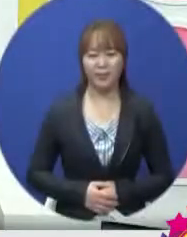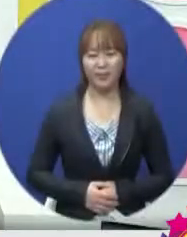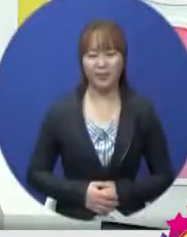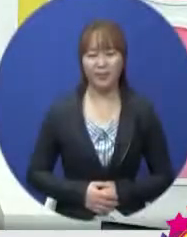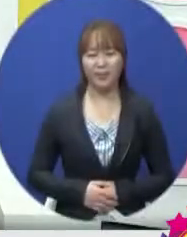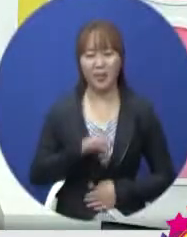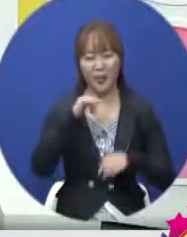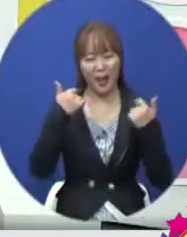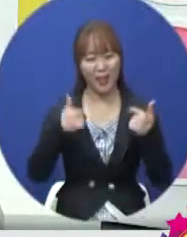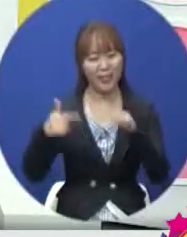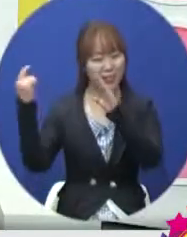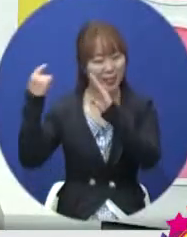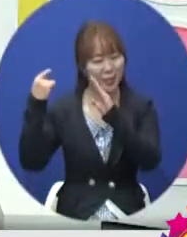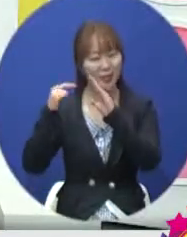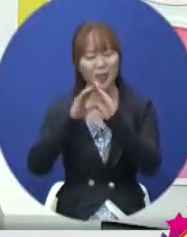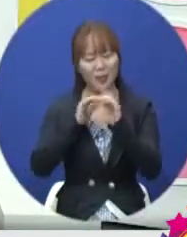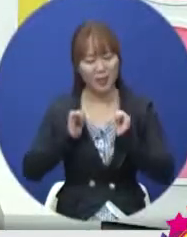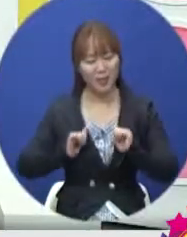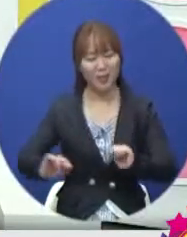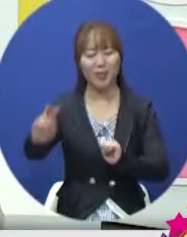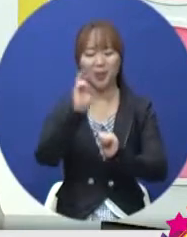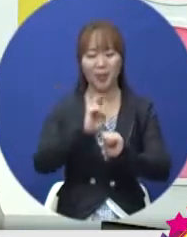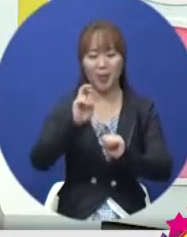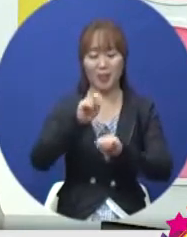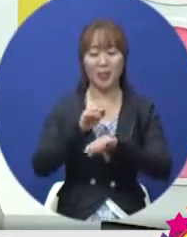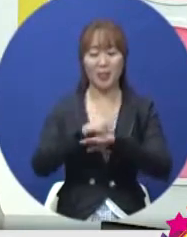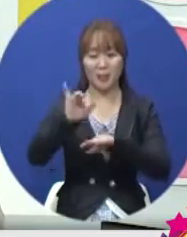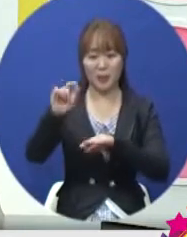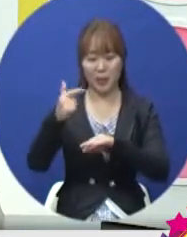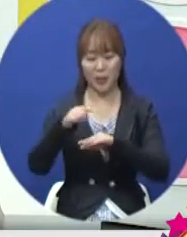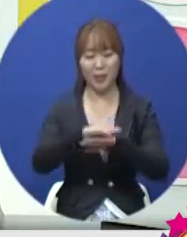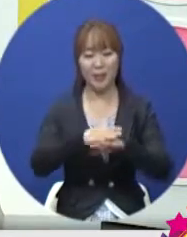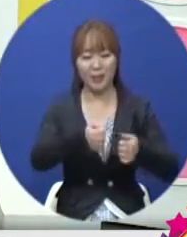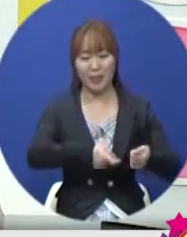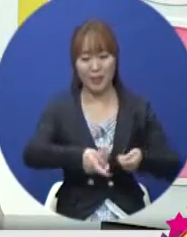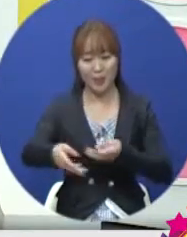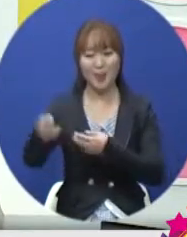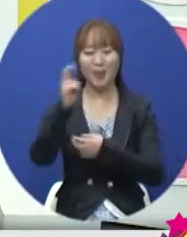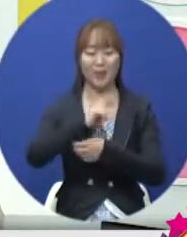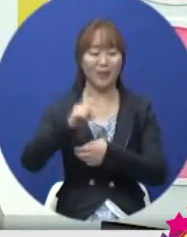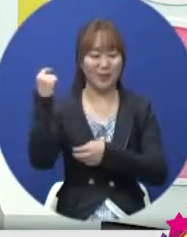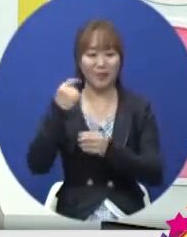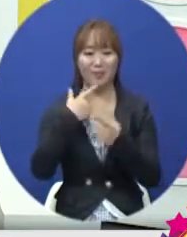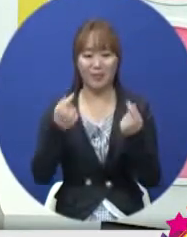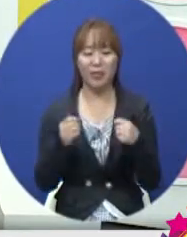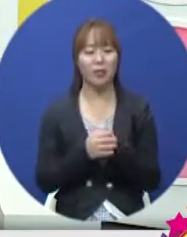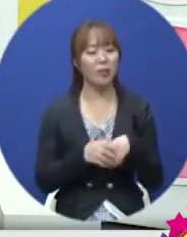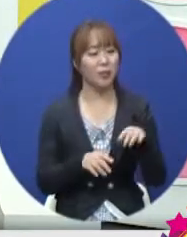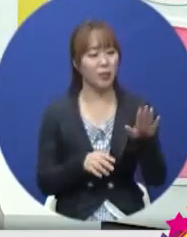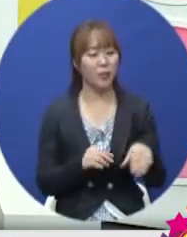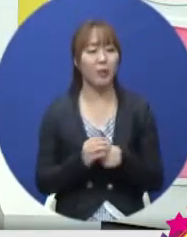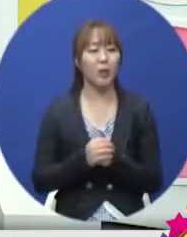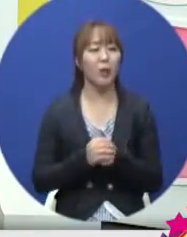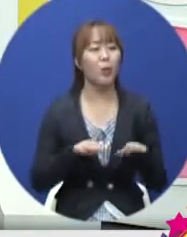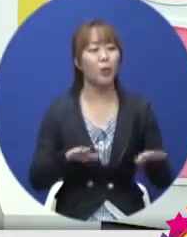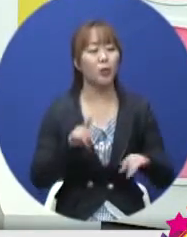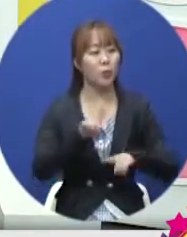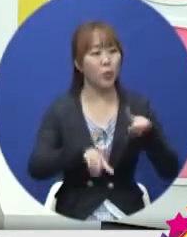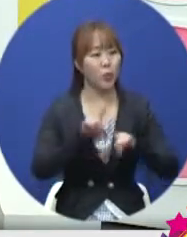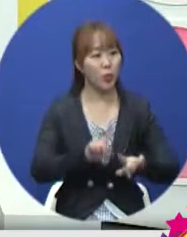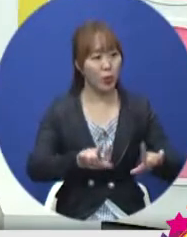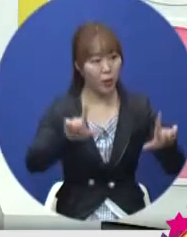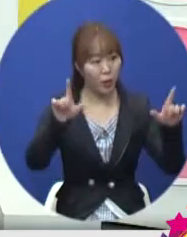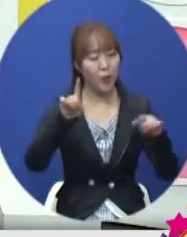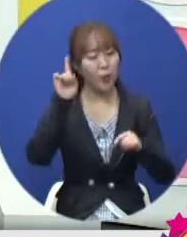아, 언제 들어도 열창을 하시는 우리 손민 씨. 그걸 네. 만나고 오셨습니다. 고맙습니다. 손민 씨. 네. 오늘이